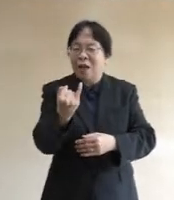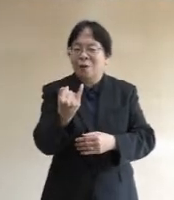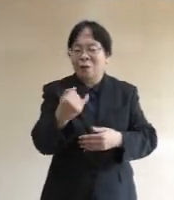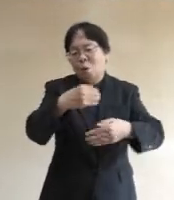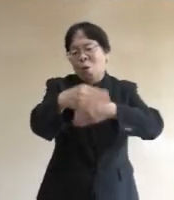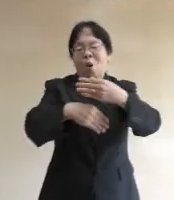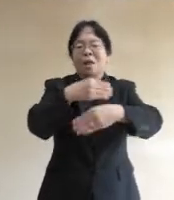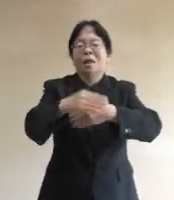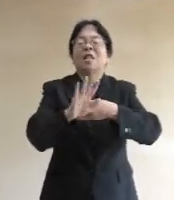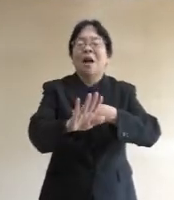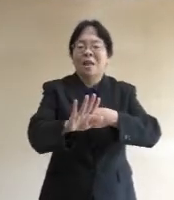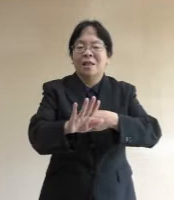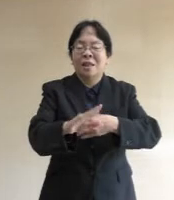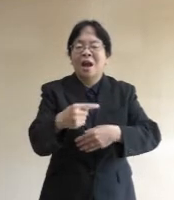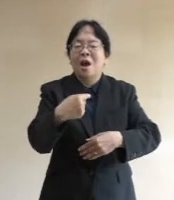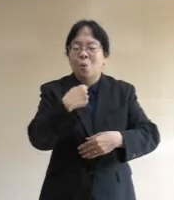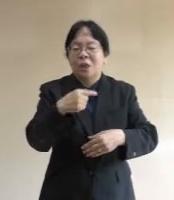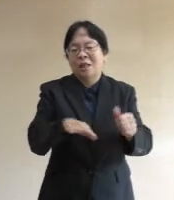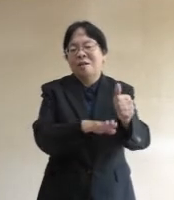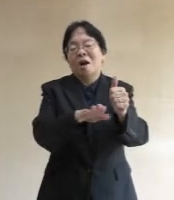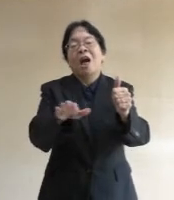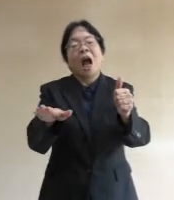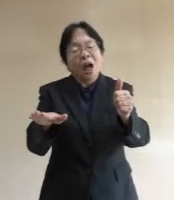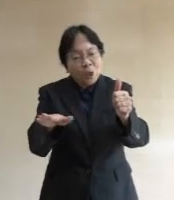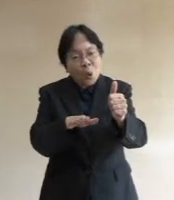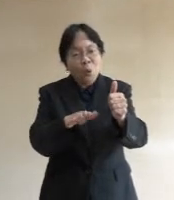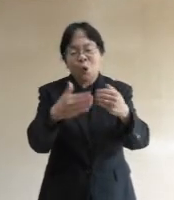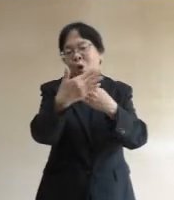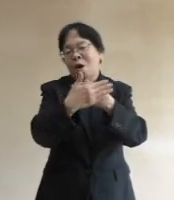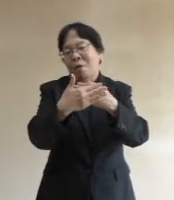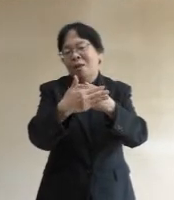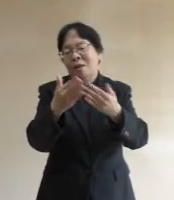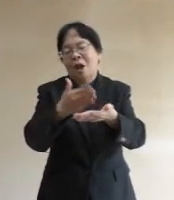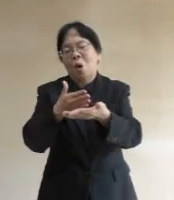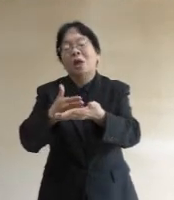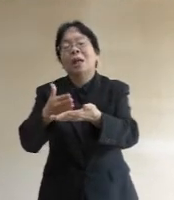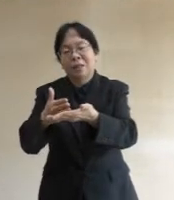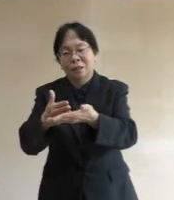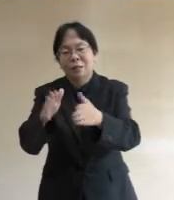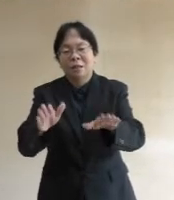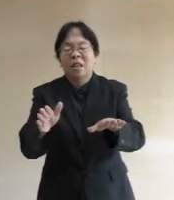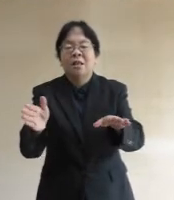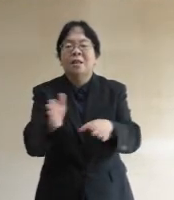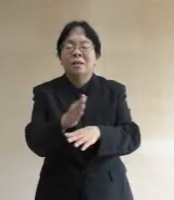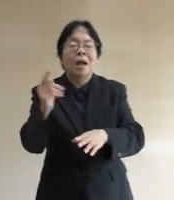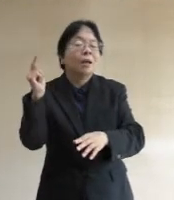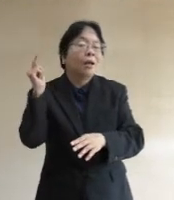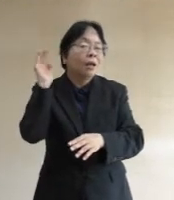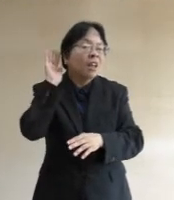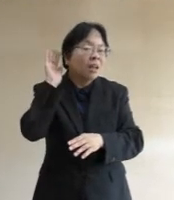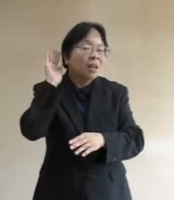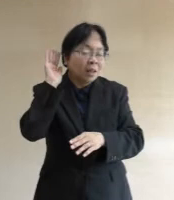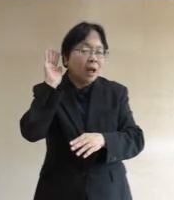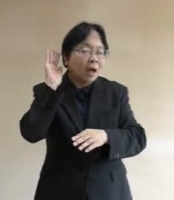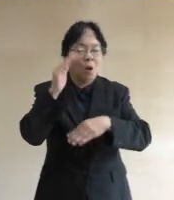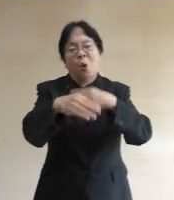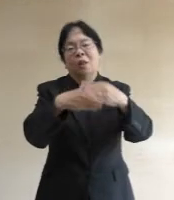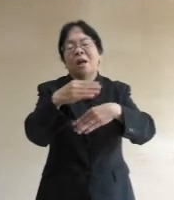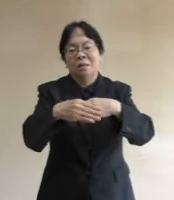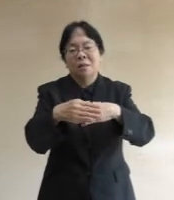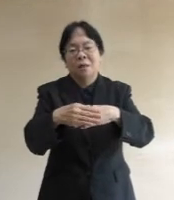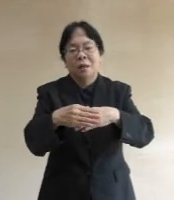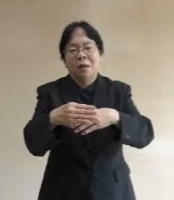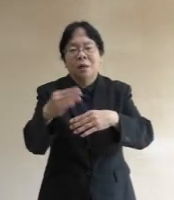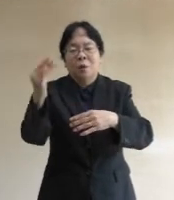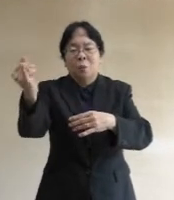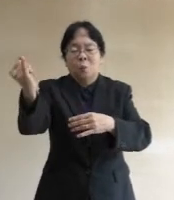先ほどからよそから来た方がっていうお話あったんですが、私あの環境っていう観点から言うと、最近あの聞いた話なんですが、